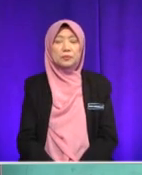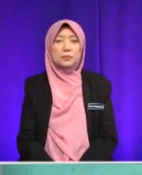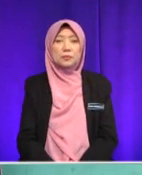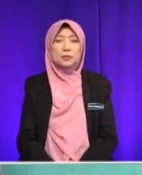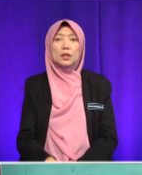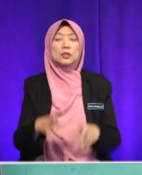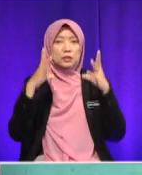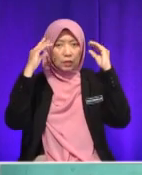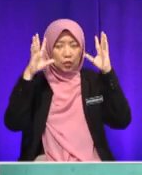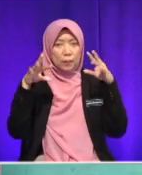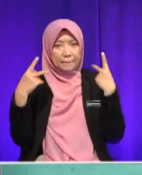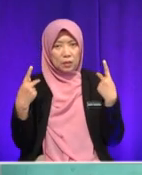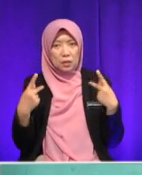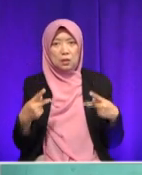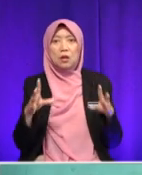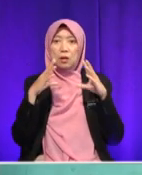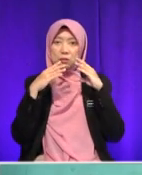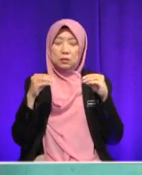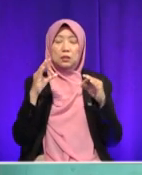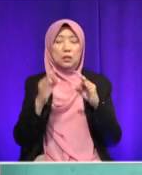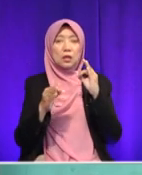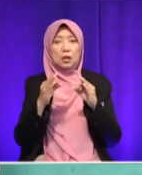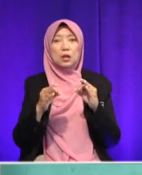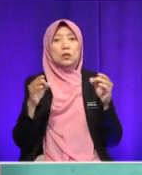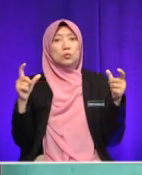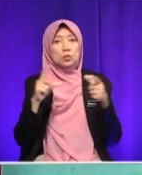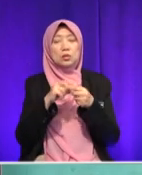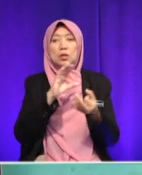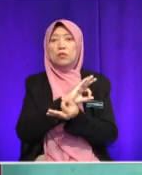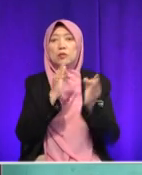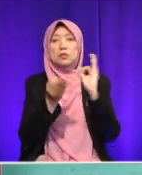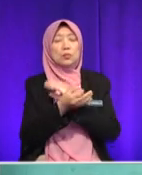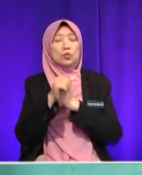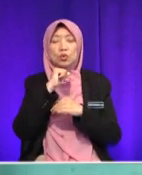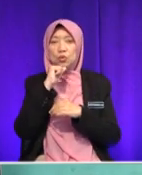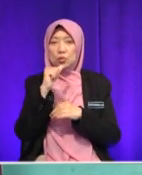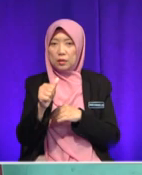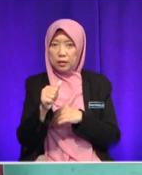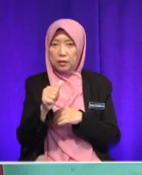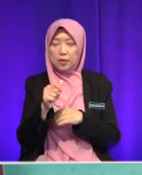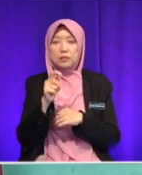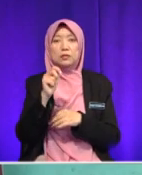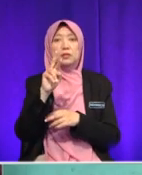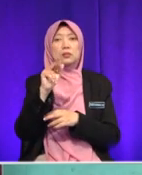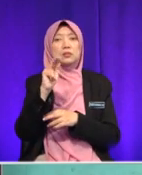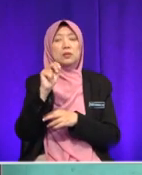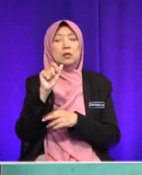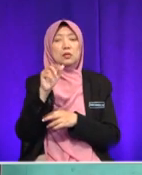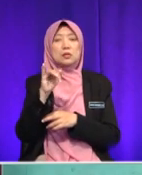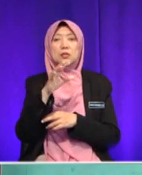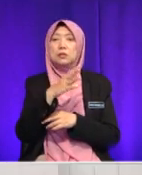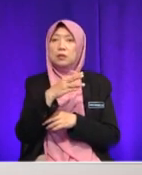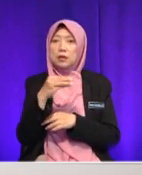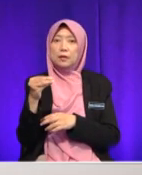anda. Kalau gabungan transformasi bukan setakat translasi dan pantulan, translasi dan putaran. Dia juga